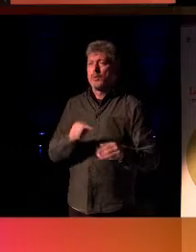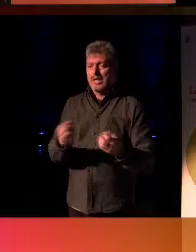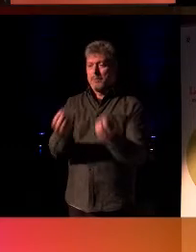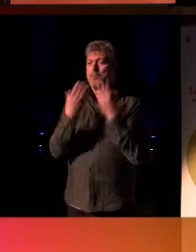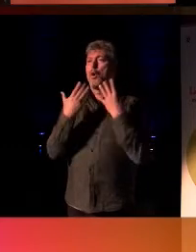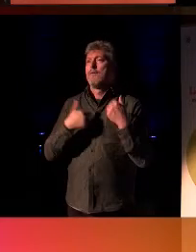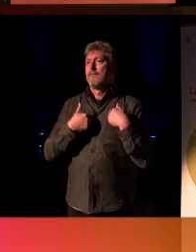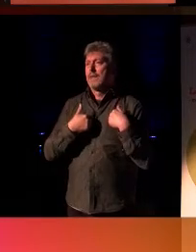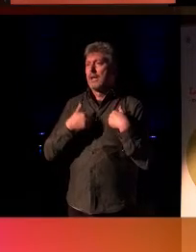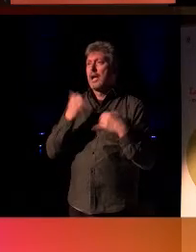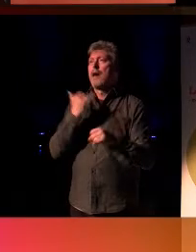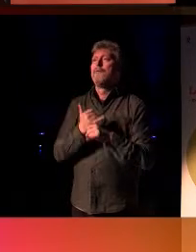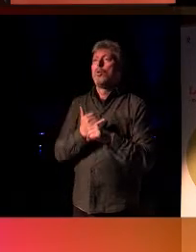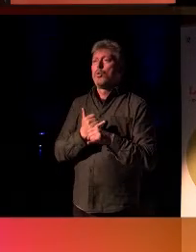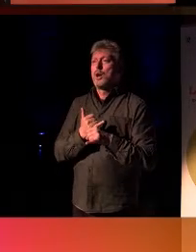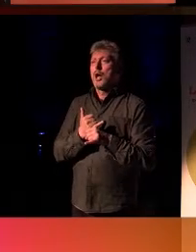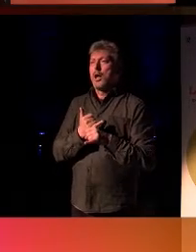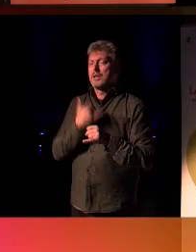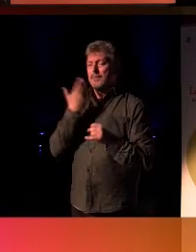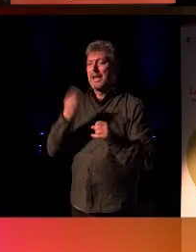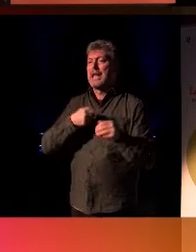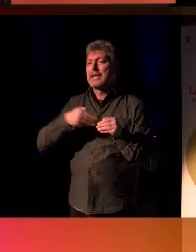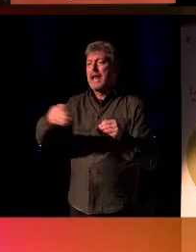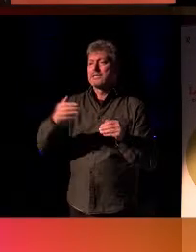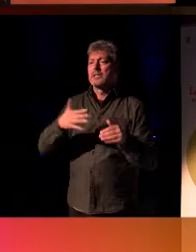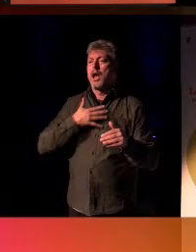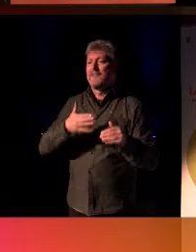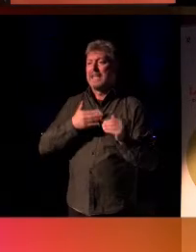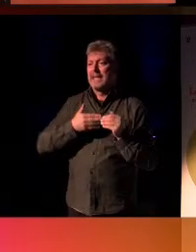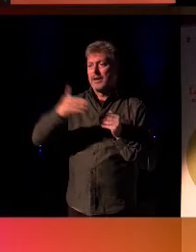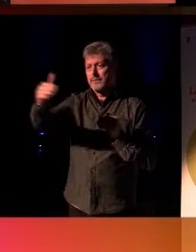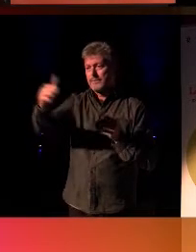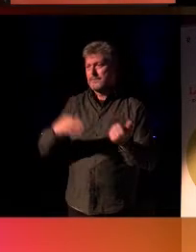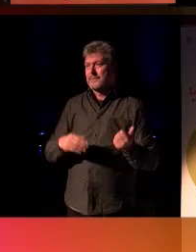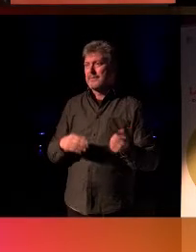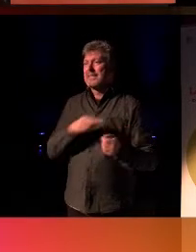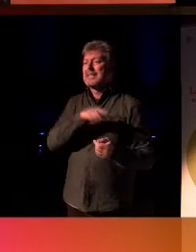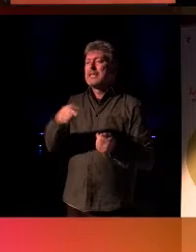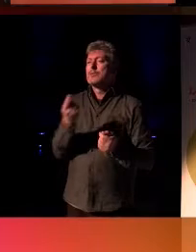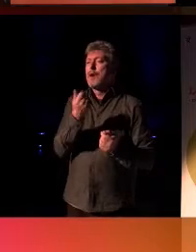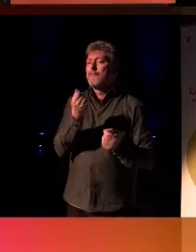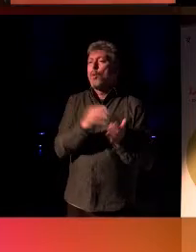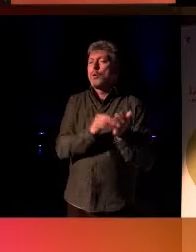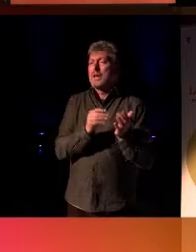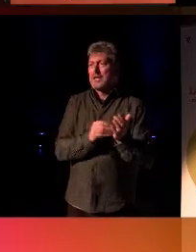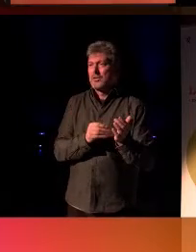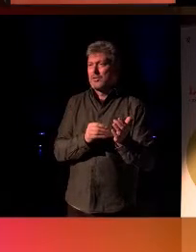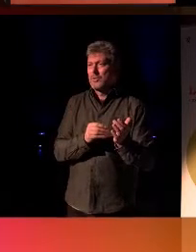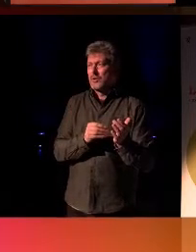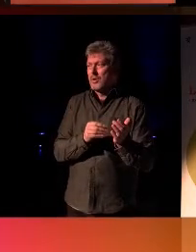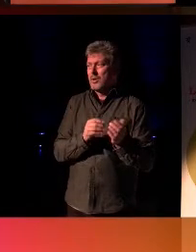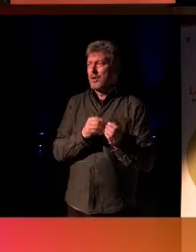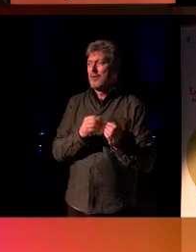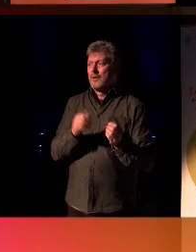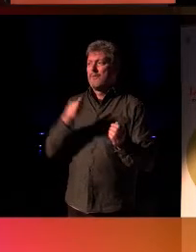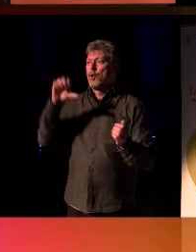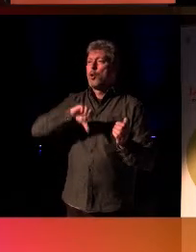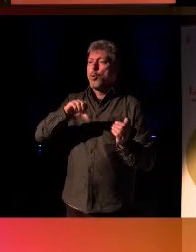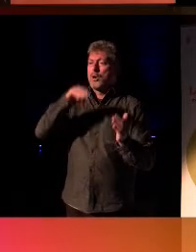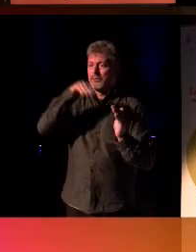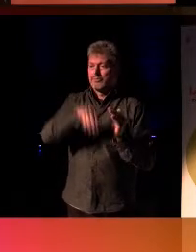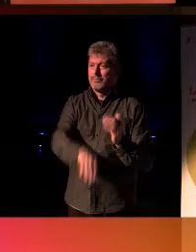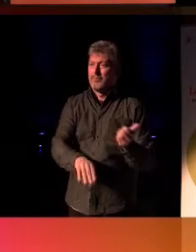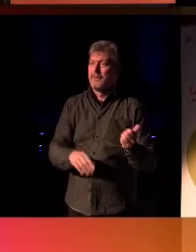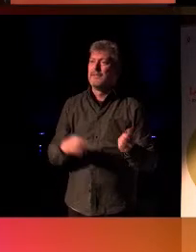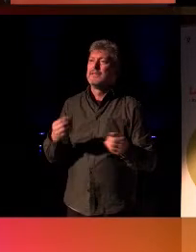det resten av livet. De med få ressurser rundt seg kommer stort sett dårligere ut på levekår og livskvalitet.